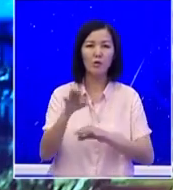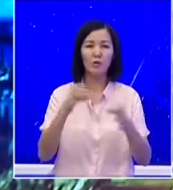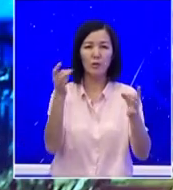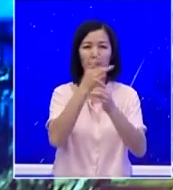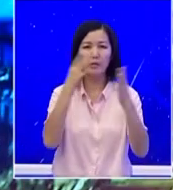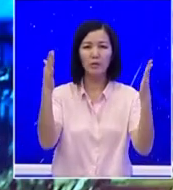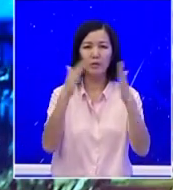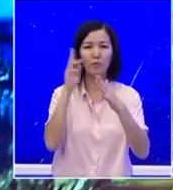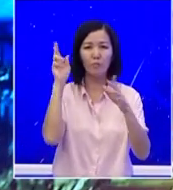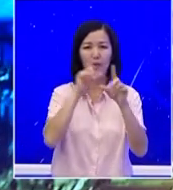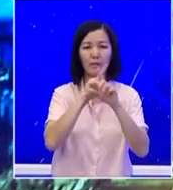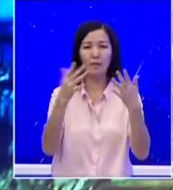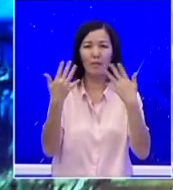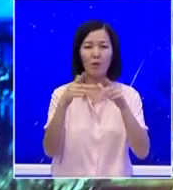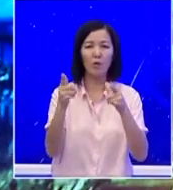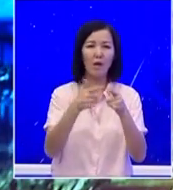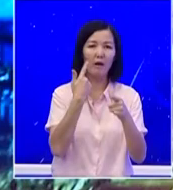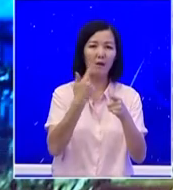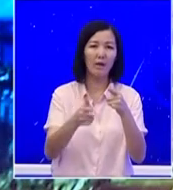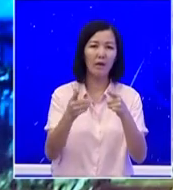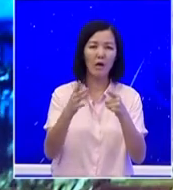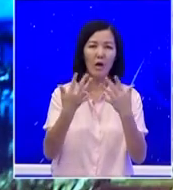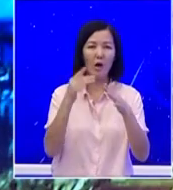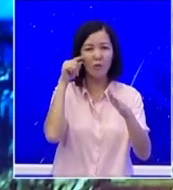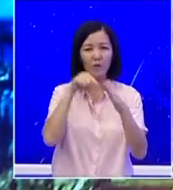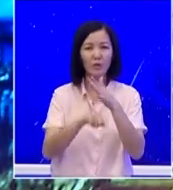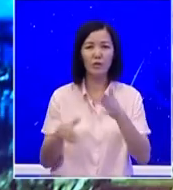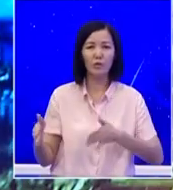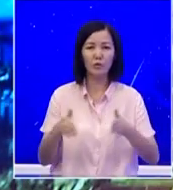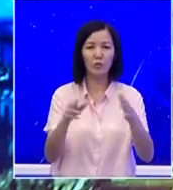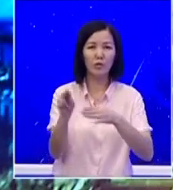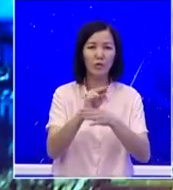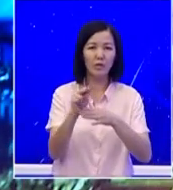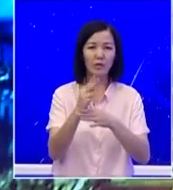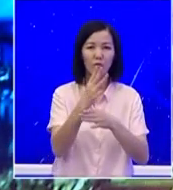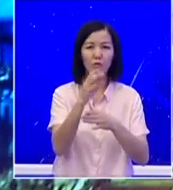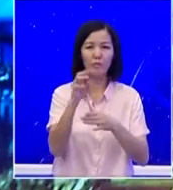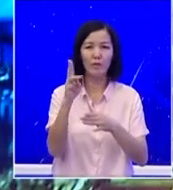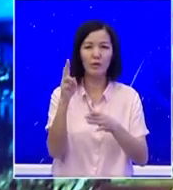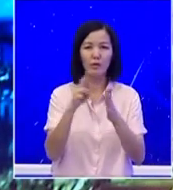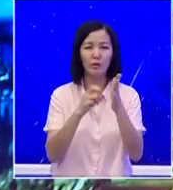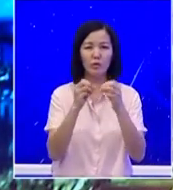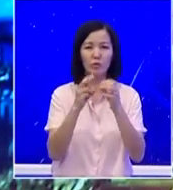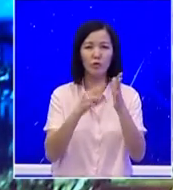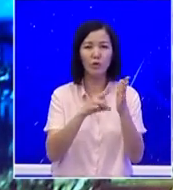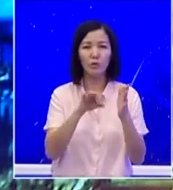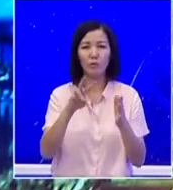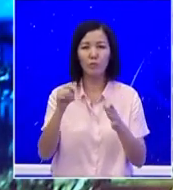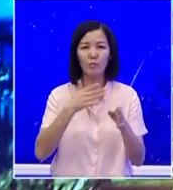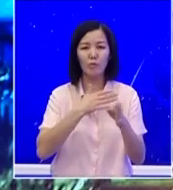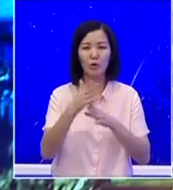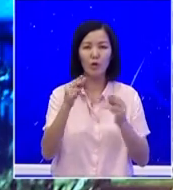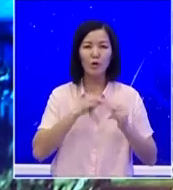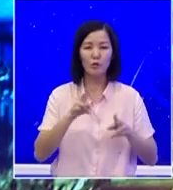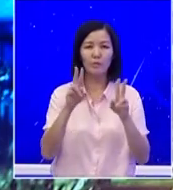үйі, мектеп, ауыларалық ауыл ішілік жолдар жасалуда. Бұл бағытқа 4 миллиард 717 миллион теңге бөлінген. Екі қолға